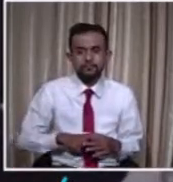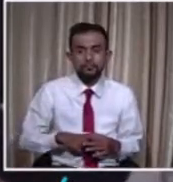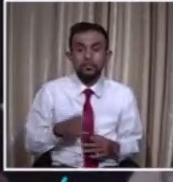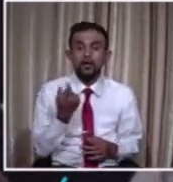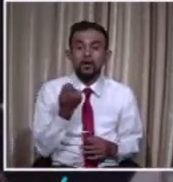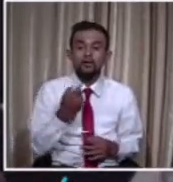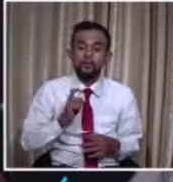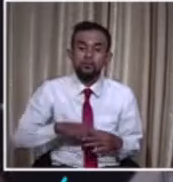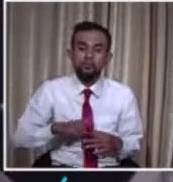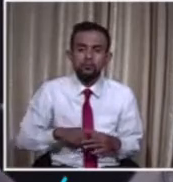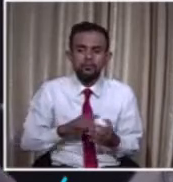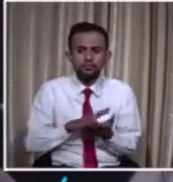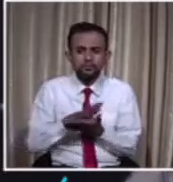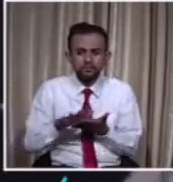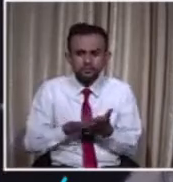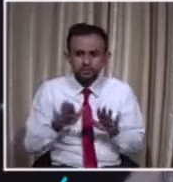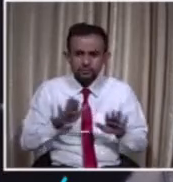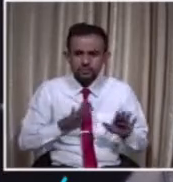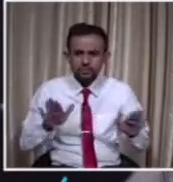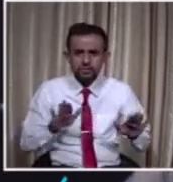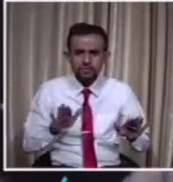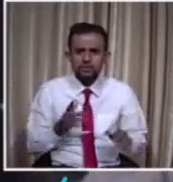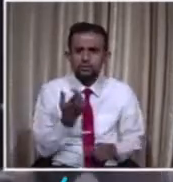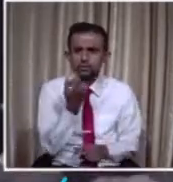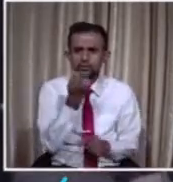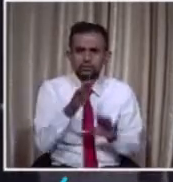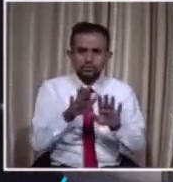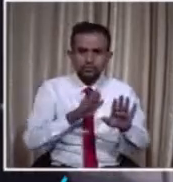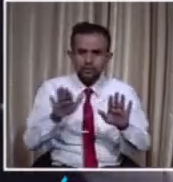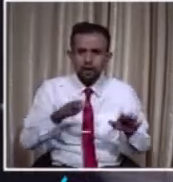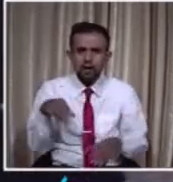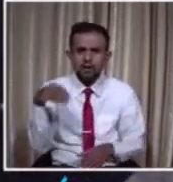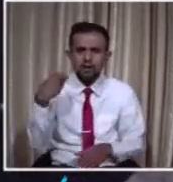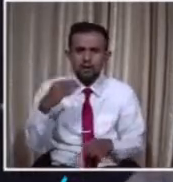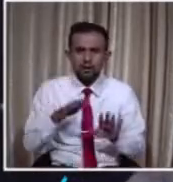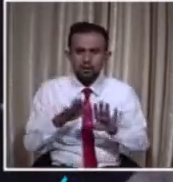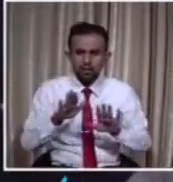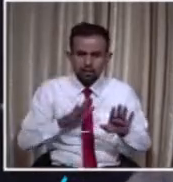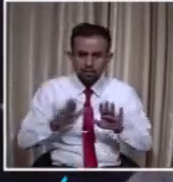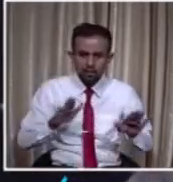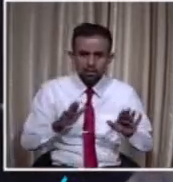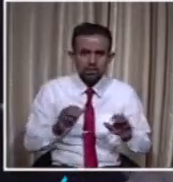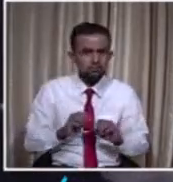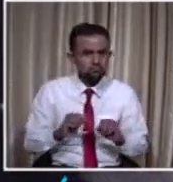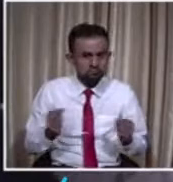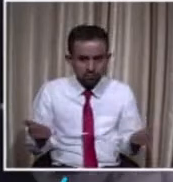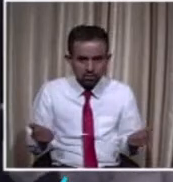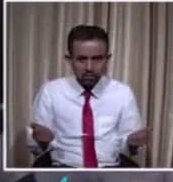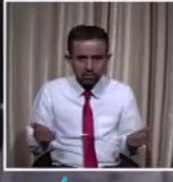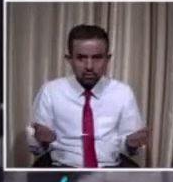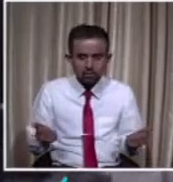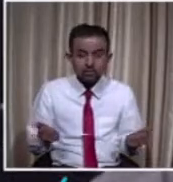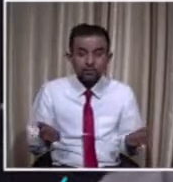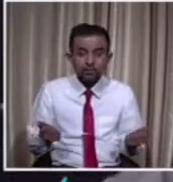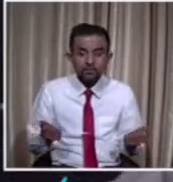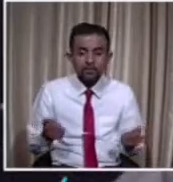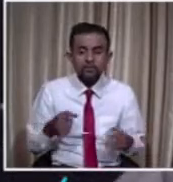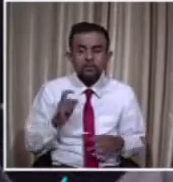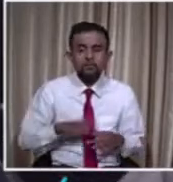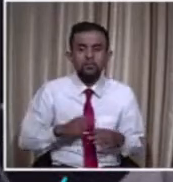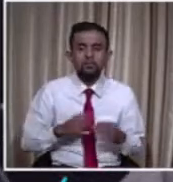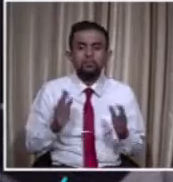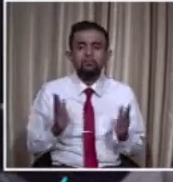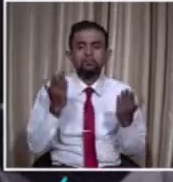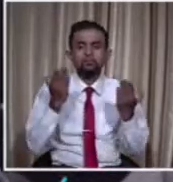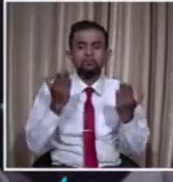Aarthika prashnayak nisi aarthika kalamanakaranayak mulle kalamanakaranayak naya kalamanakaranayak notibime hetuwa nisa. Me prashne padan